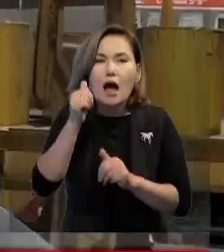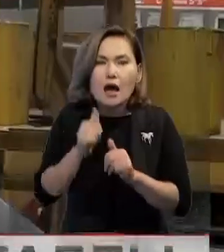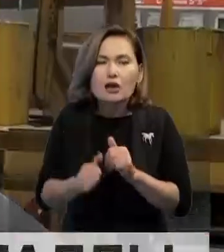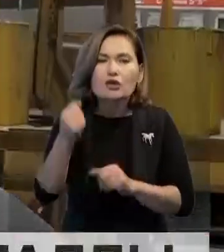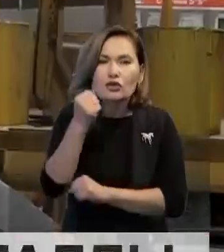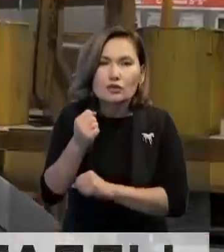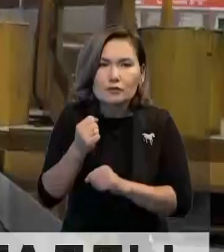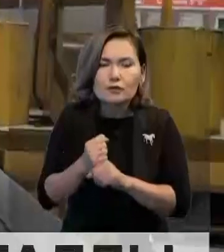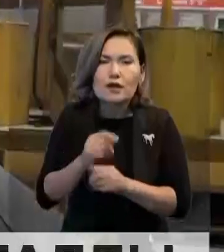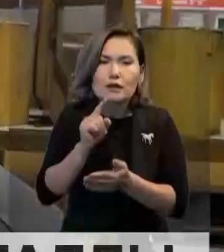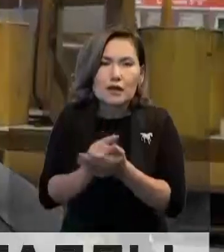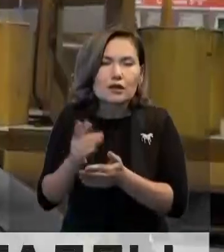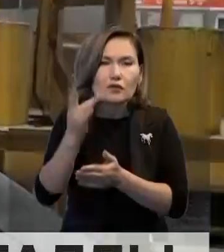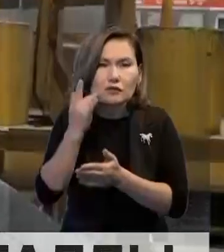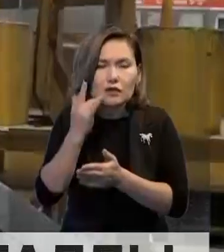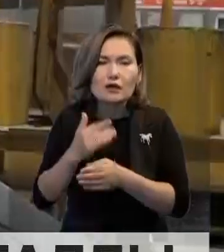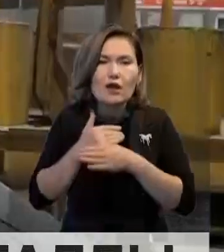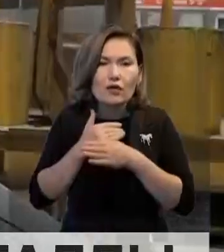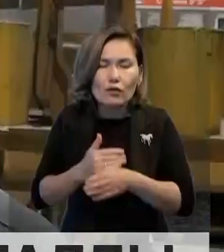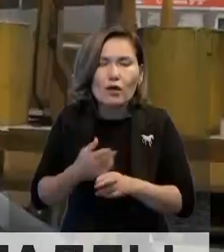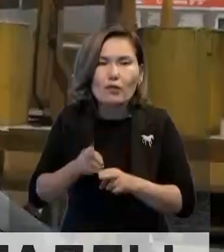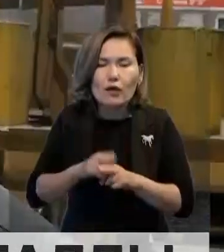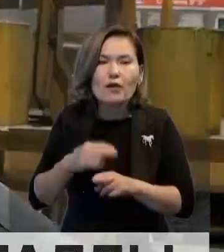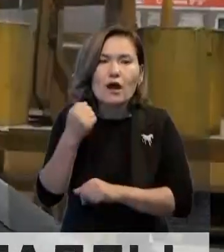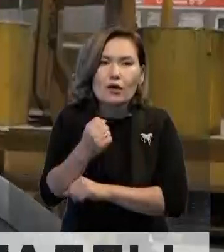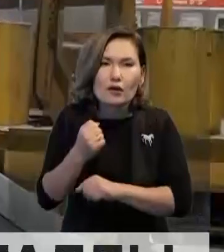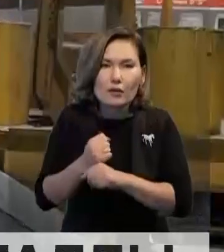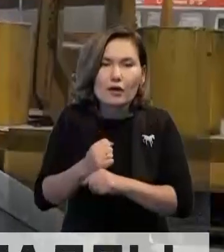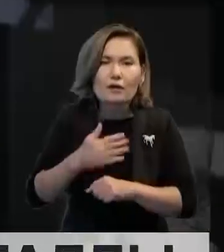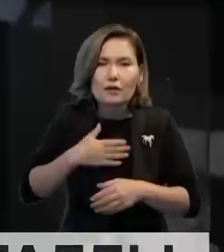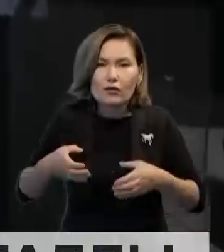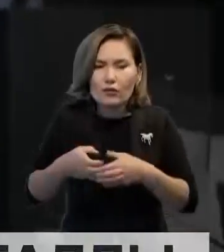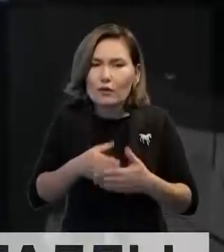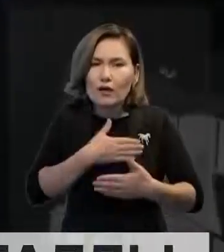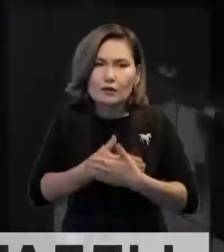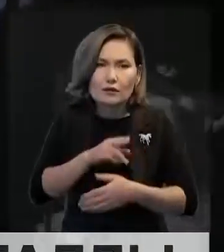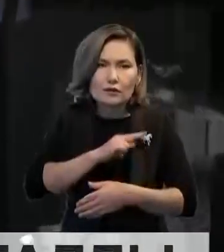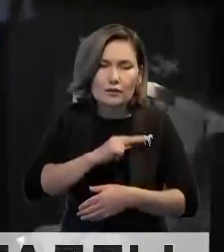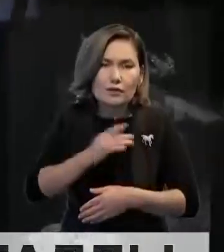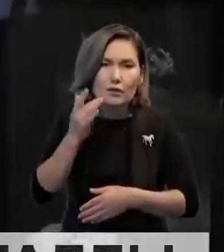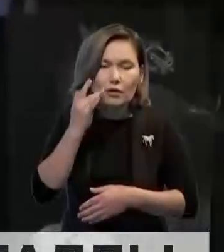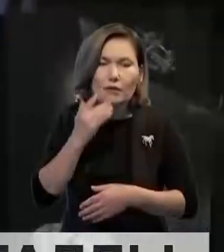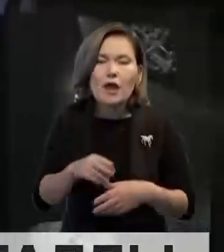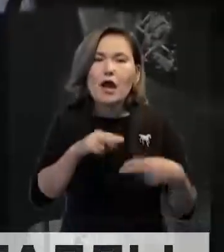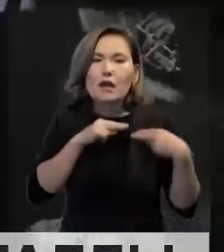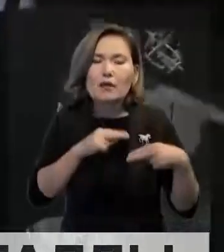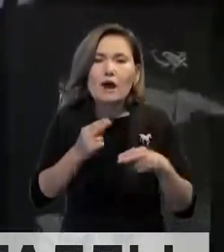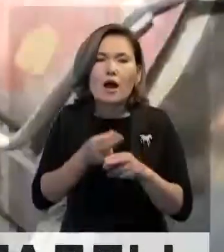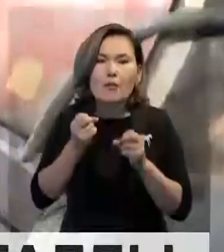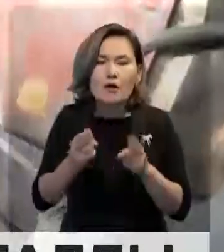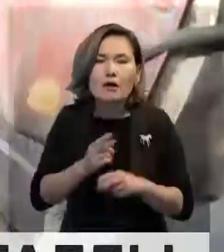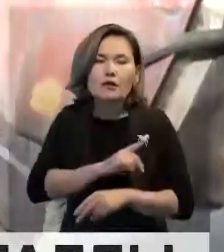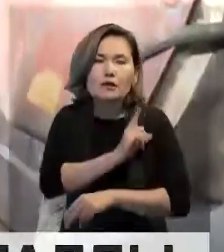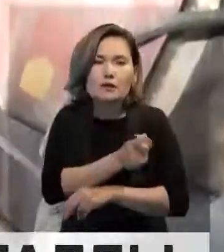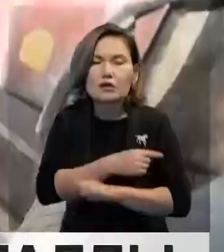еңбек жағдайы дұрыс болса, жігіттеріміз кез келген өндірістік тапсырманы тиянақты орындайды. Өндіріс ошақтарындағы еңбек қауіпсіздігін нығайту қажеттігін